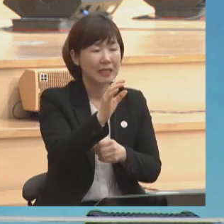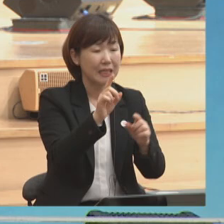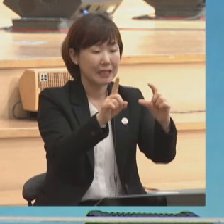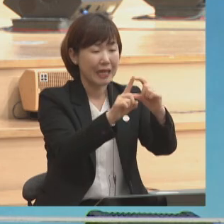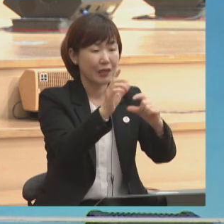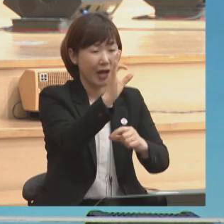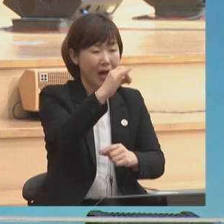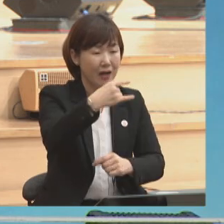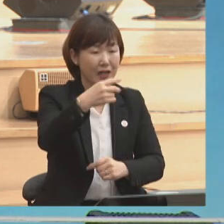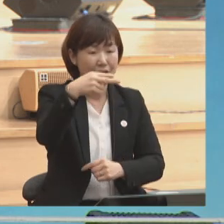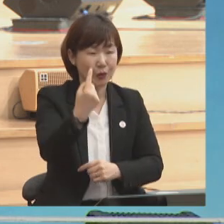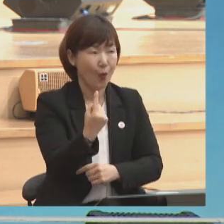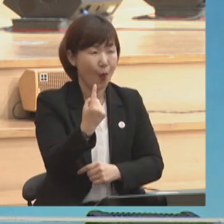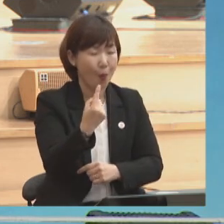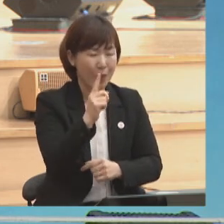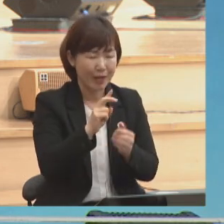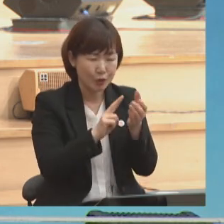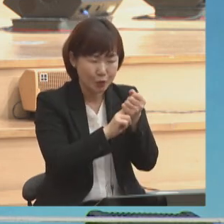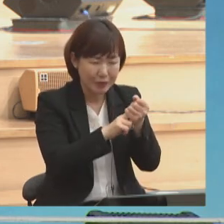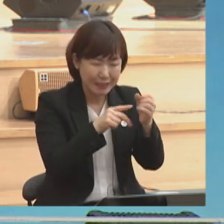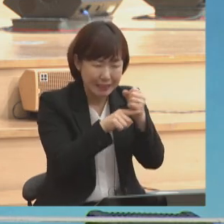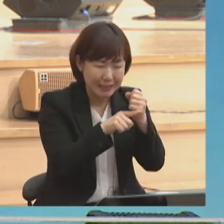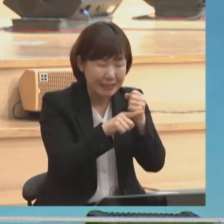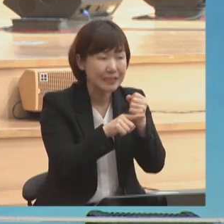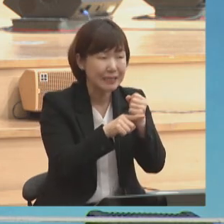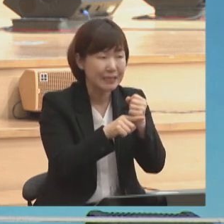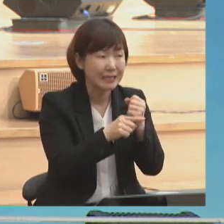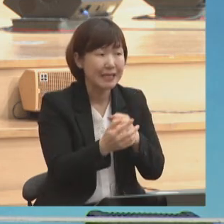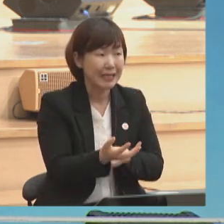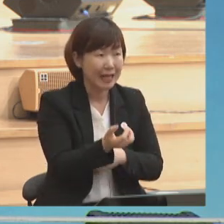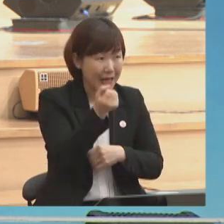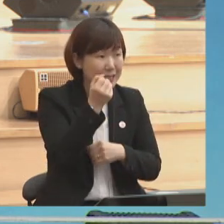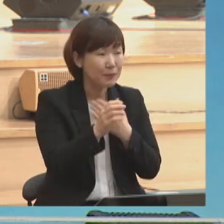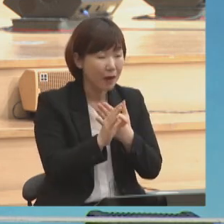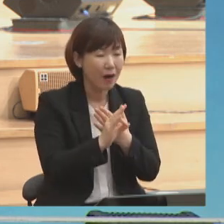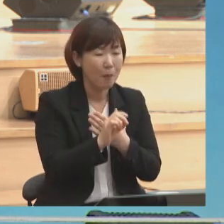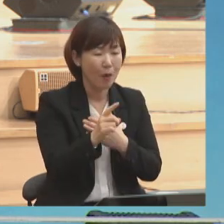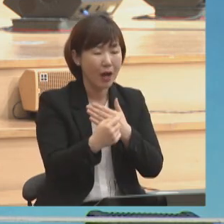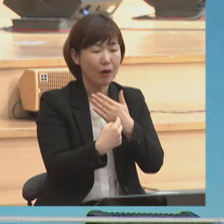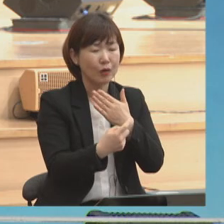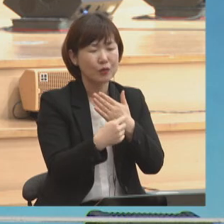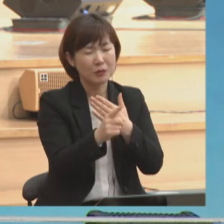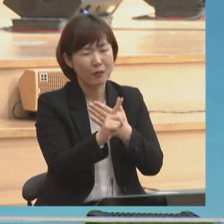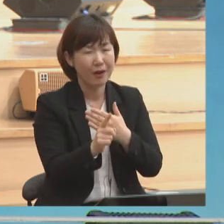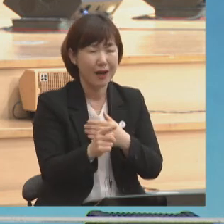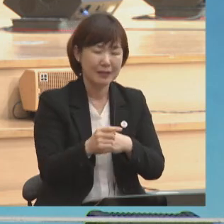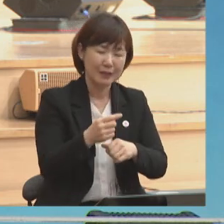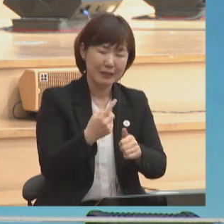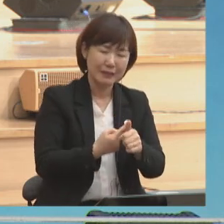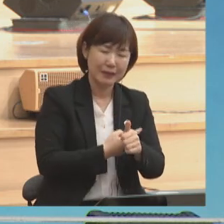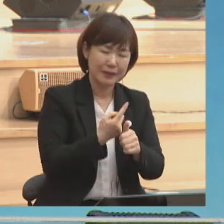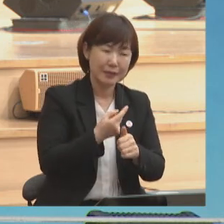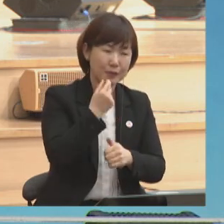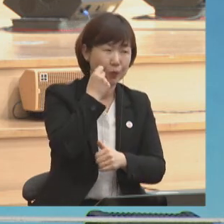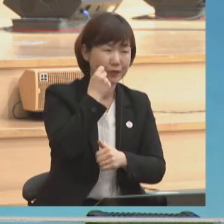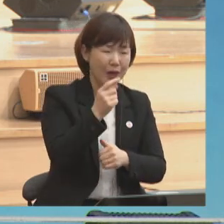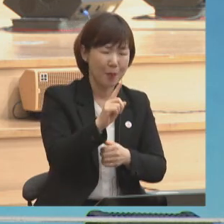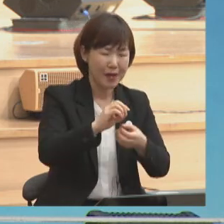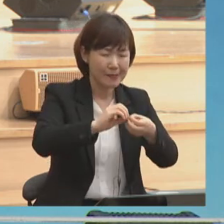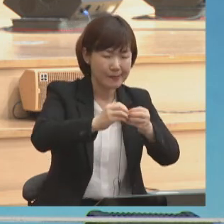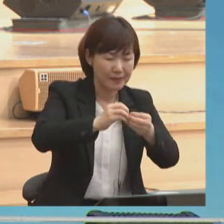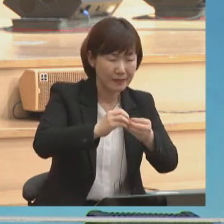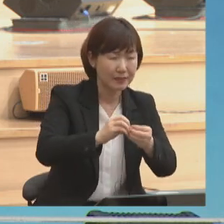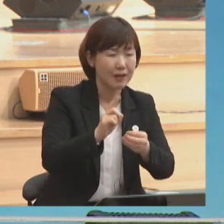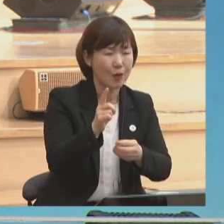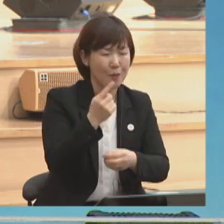이게 부정적인 선입견이 있어요. 뭔가 인위적이고 자연스럽지 못하고 조작된 것